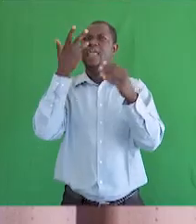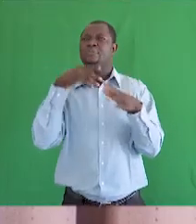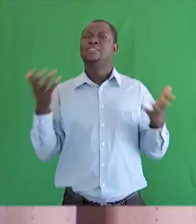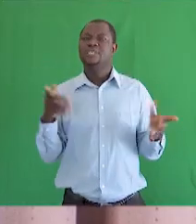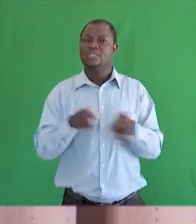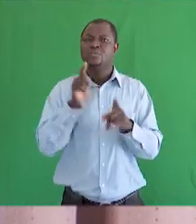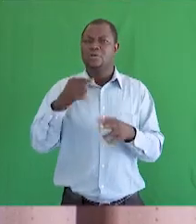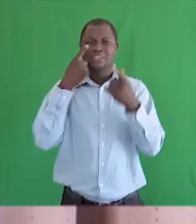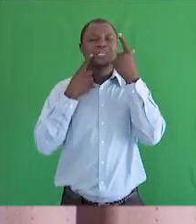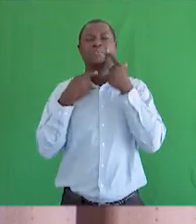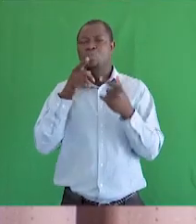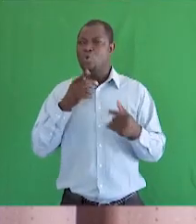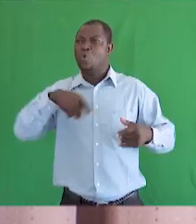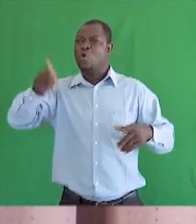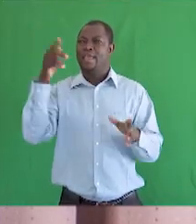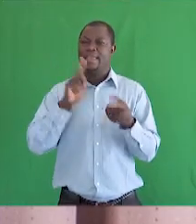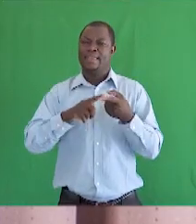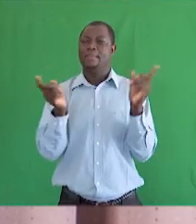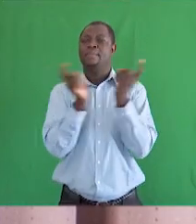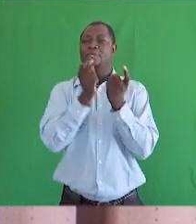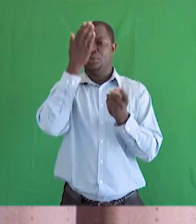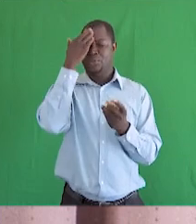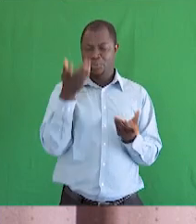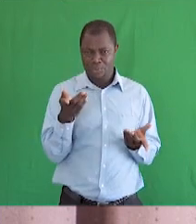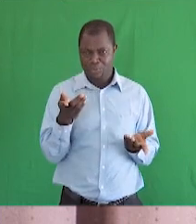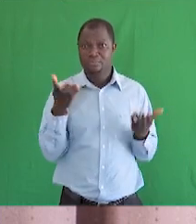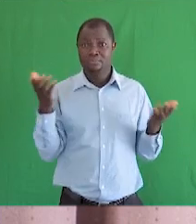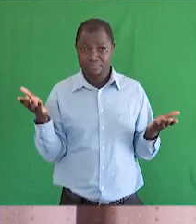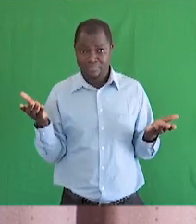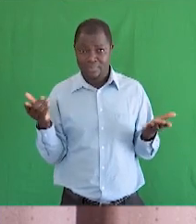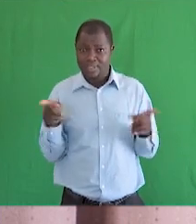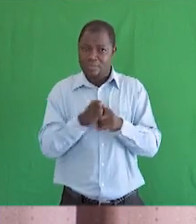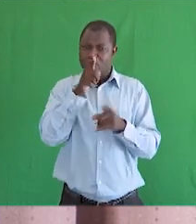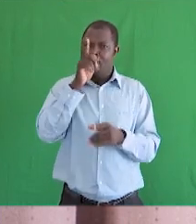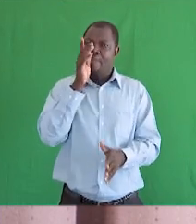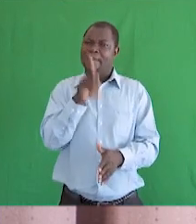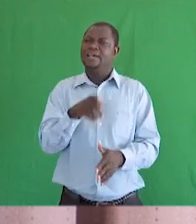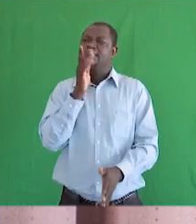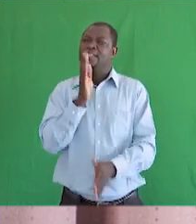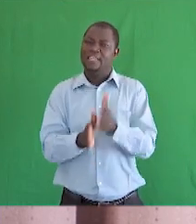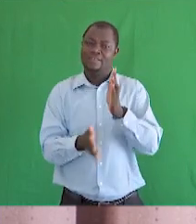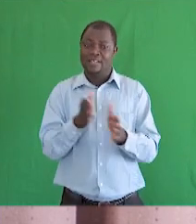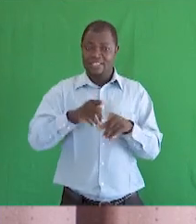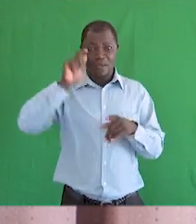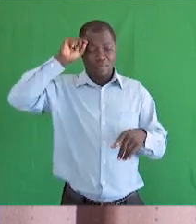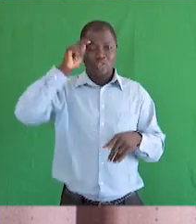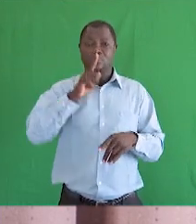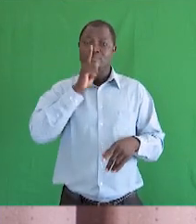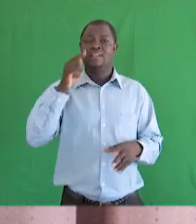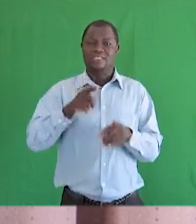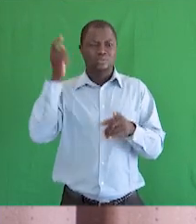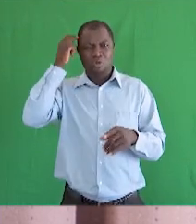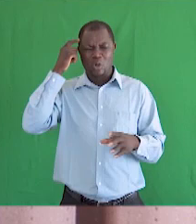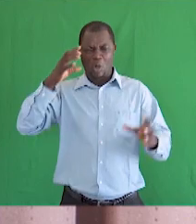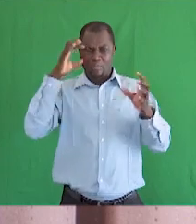Chisamba mangwana unochema uchiti rwenda kunaye mashoko makuku tari kutaura kuti watariri muri kunzwa ka hanzai kuona kuti ndovakomana vacho vamunoti vanonetsa ka asi